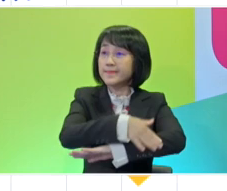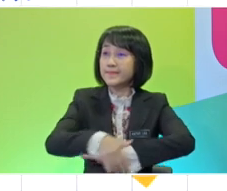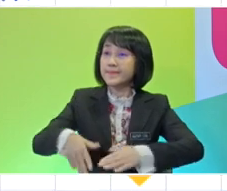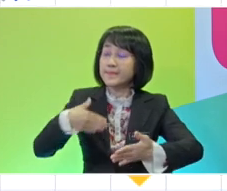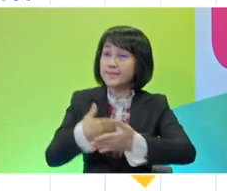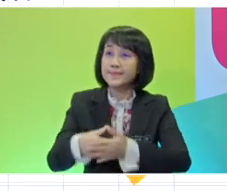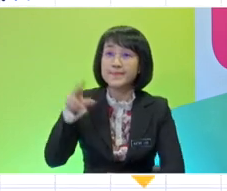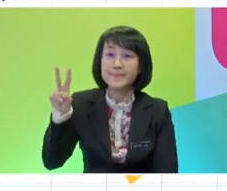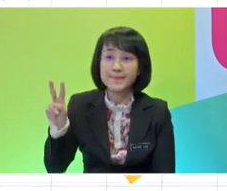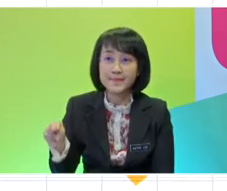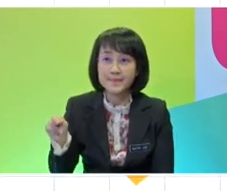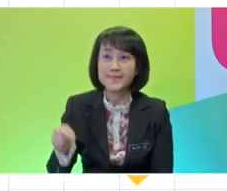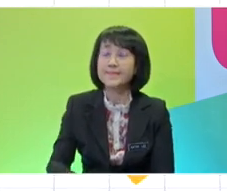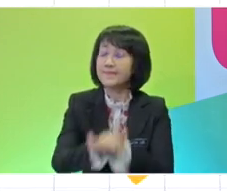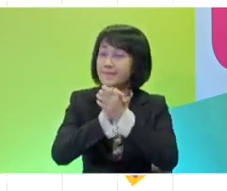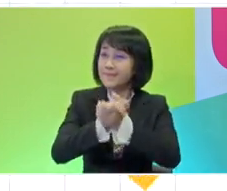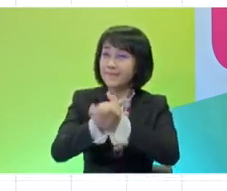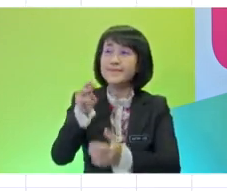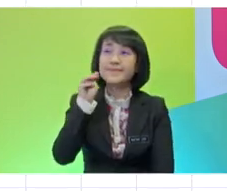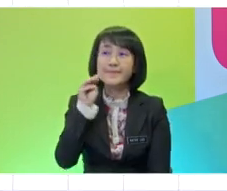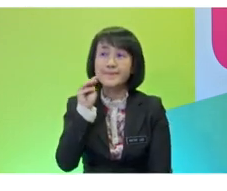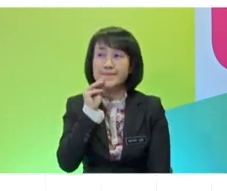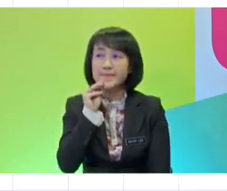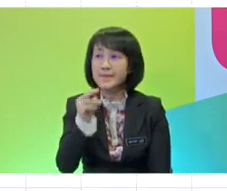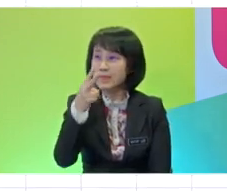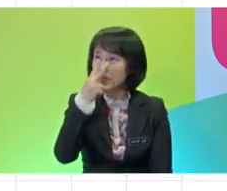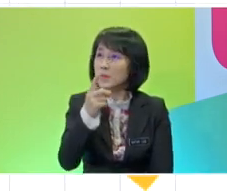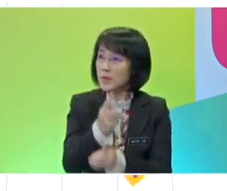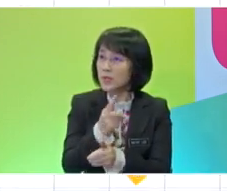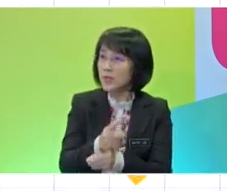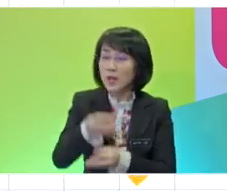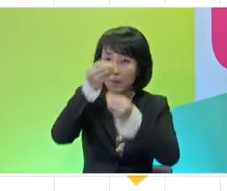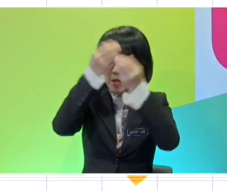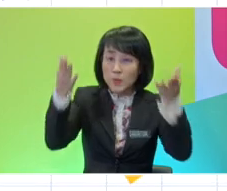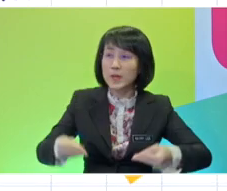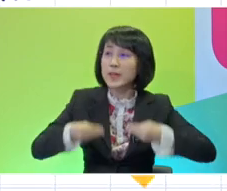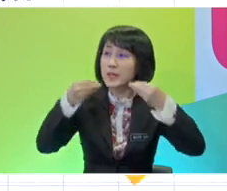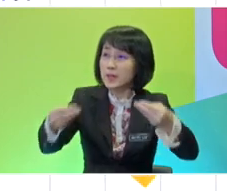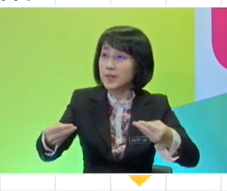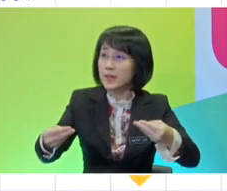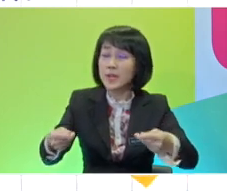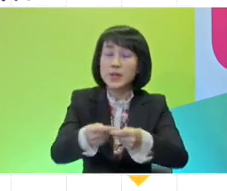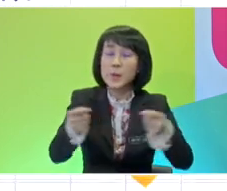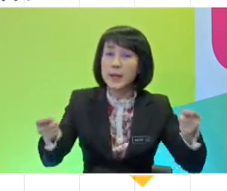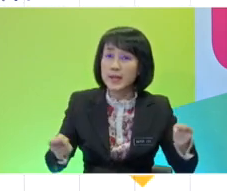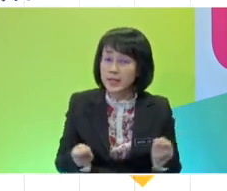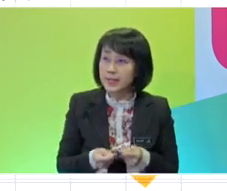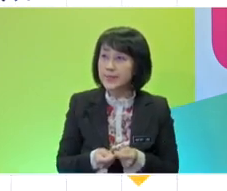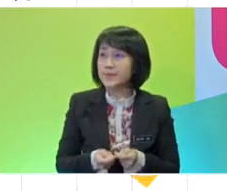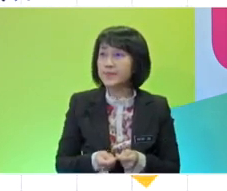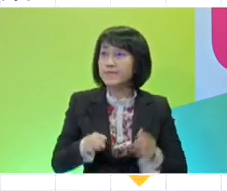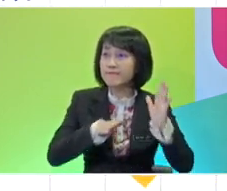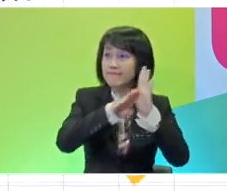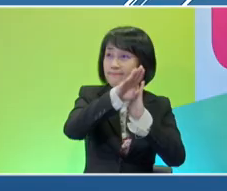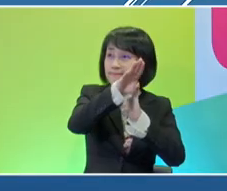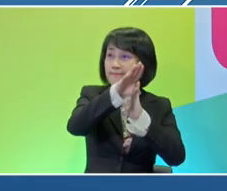dia 6 Tania Masha baik kita tengok Betul tak malu yang diberi baik lokasinya Lokasi dan perkembangan